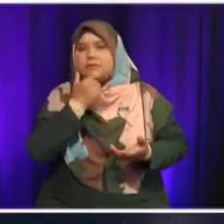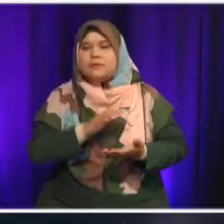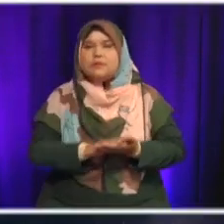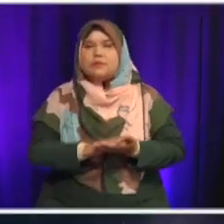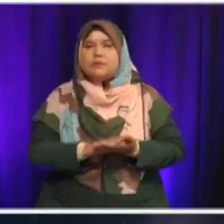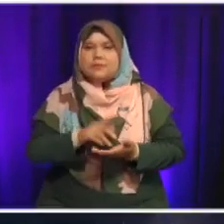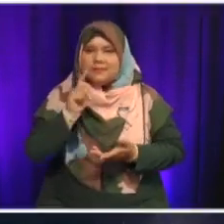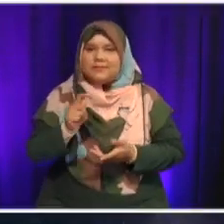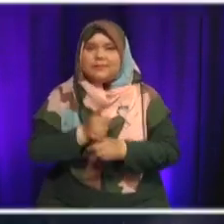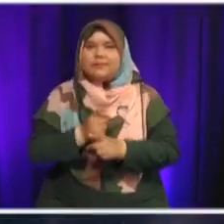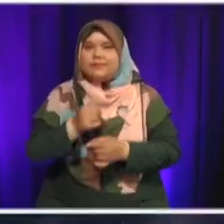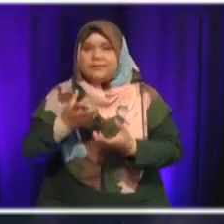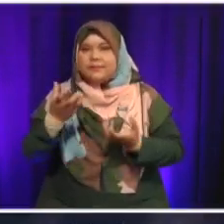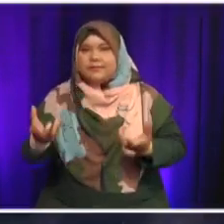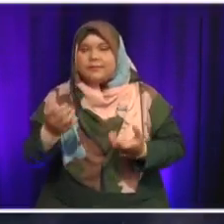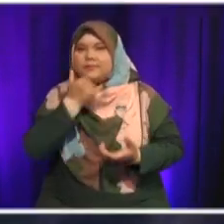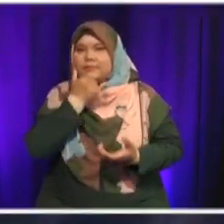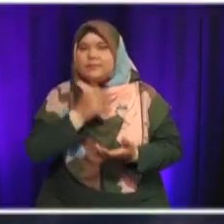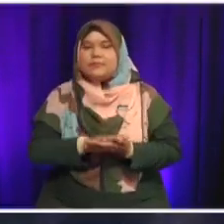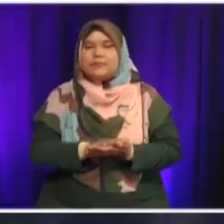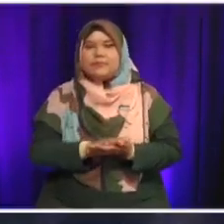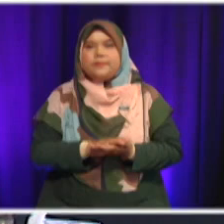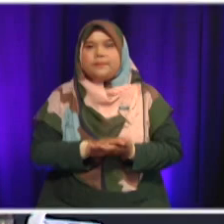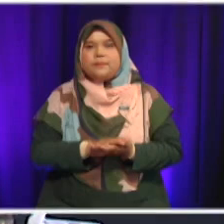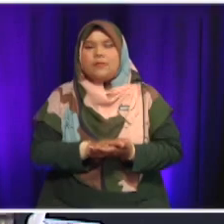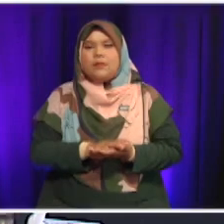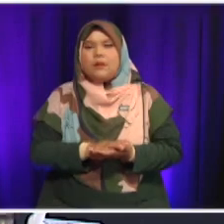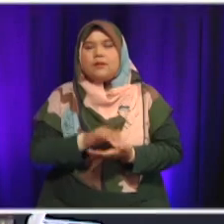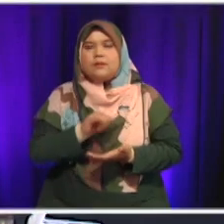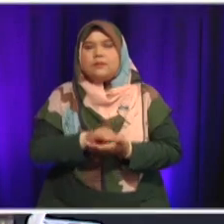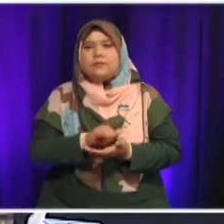salah memang salah dengar oke yang ini